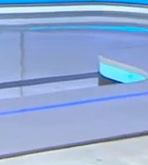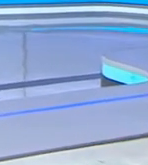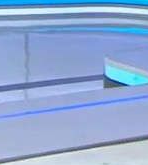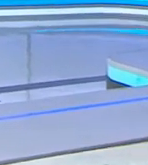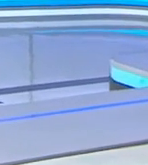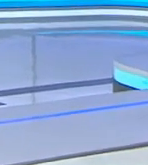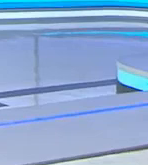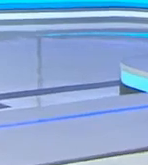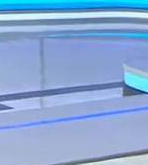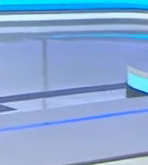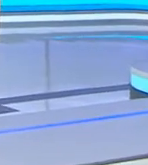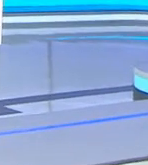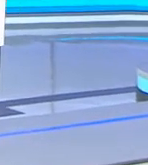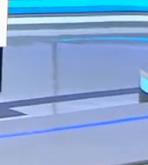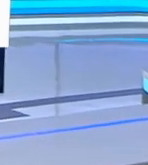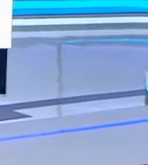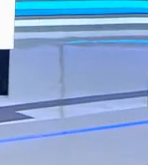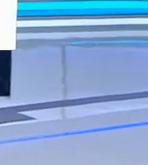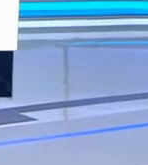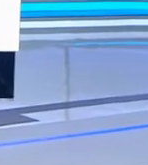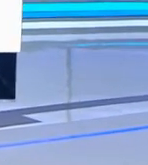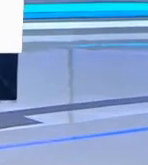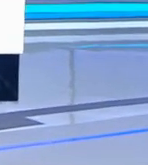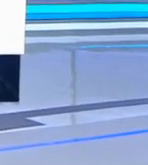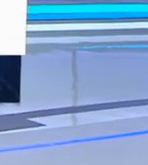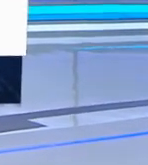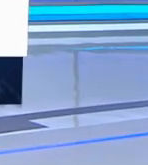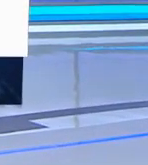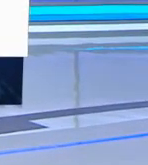1,339,457 na po ang mga tinamaan ng sakit.